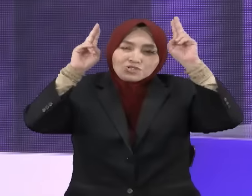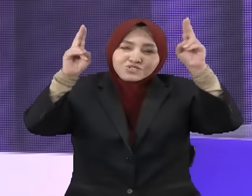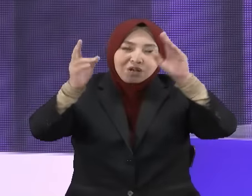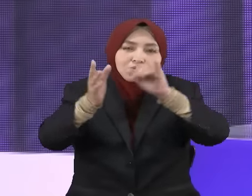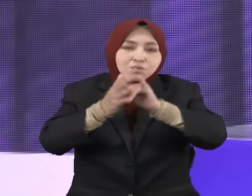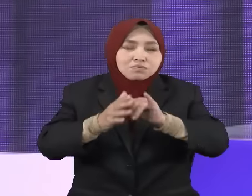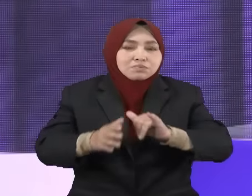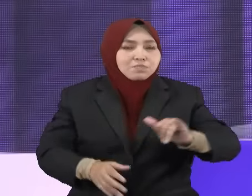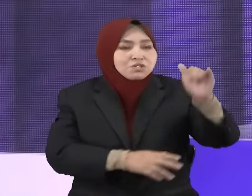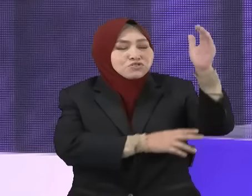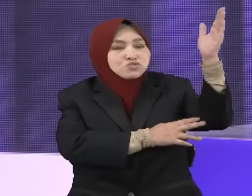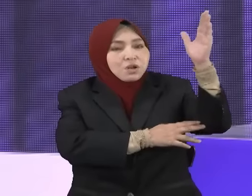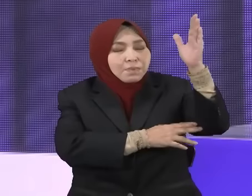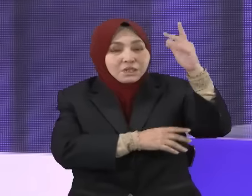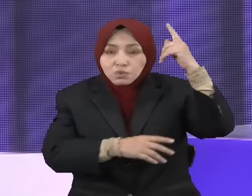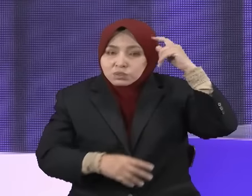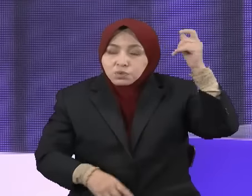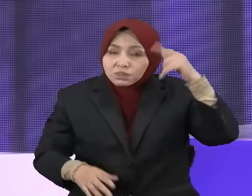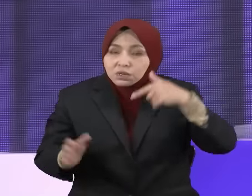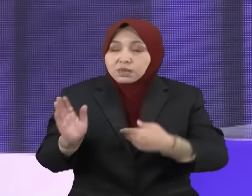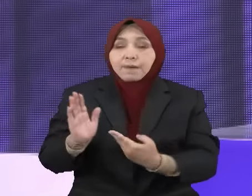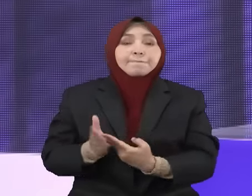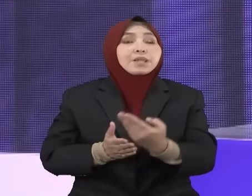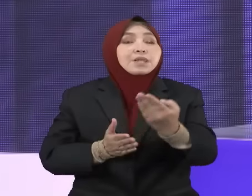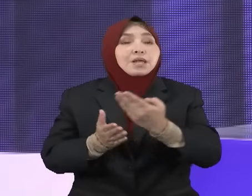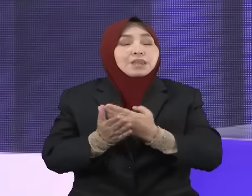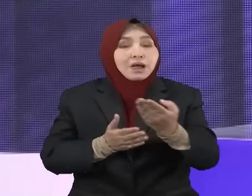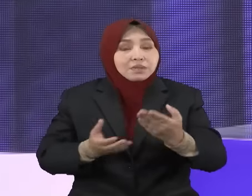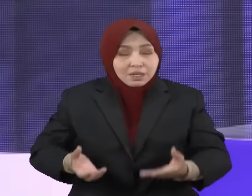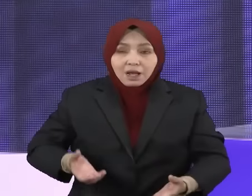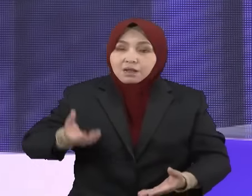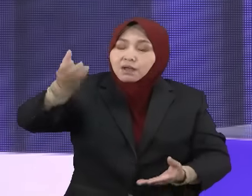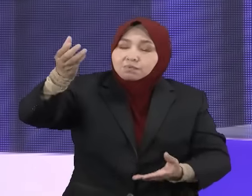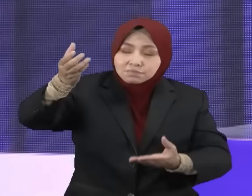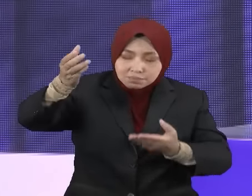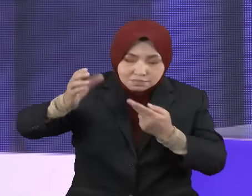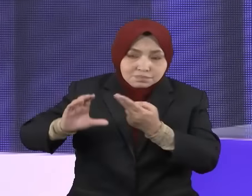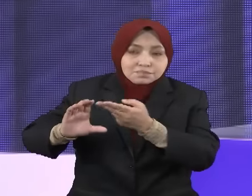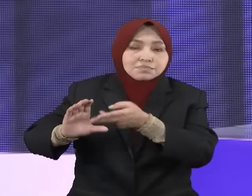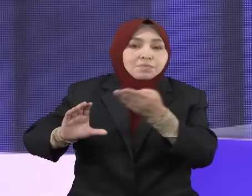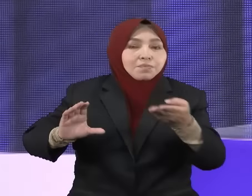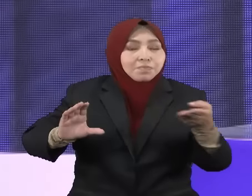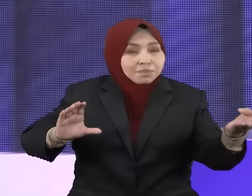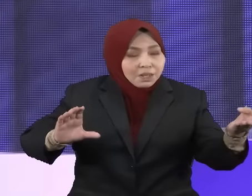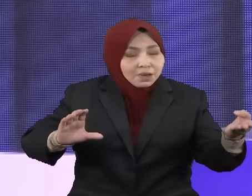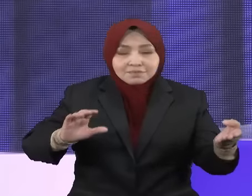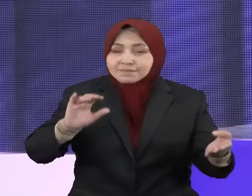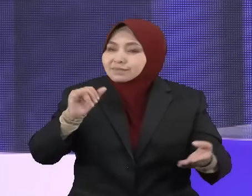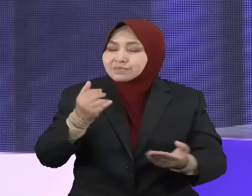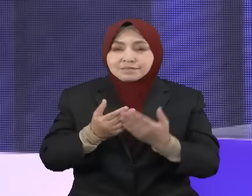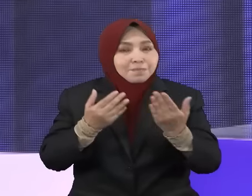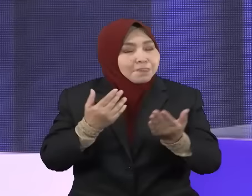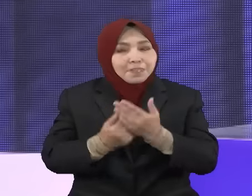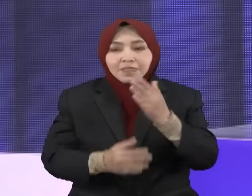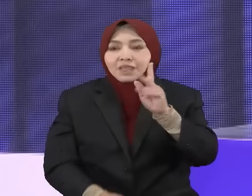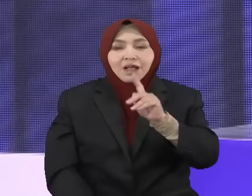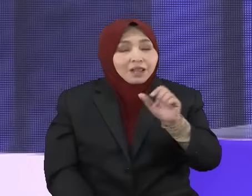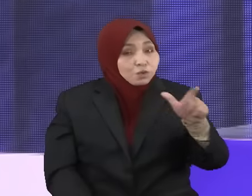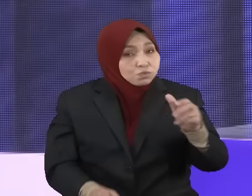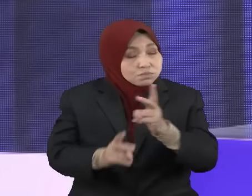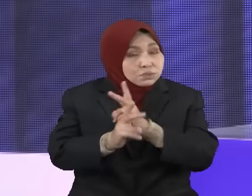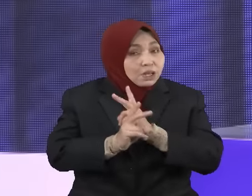ketika ceramah tu, tuan-tuan, ini belilah, dia angkat produk tertentu kan. Memang mudah laku, tetapi